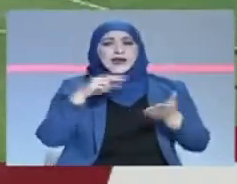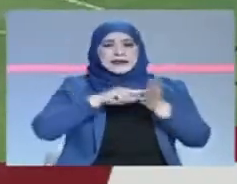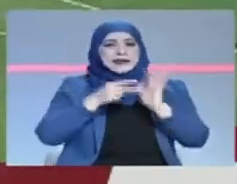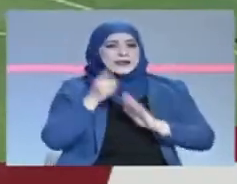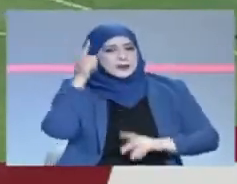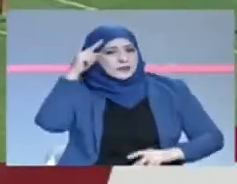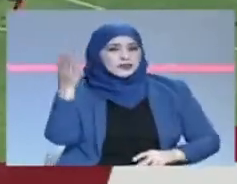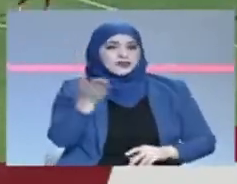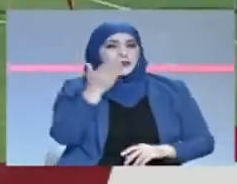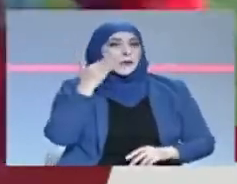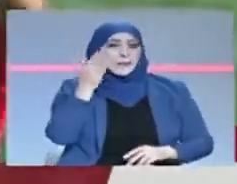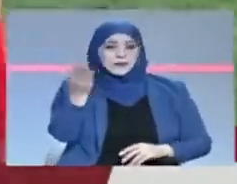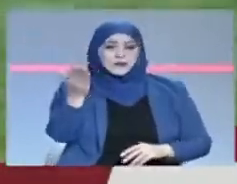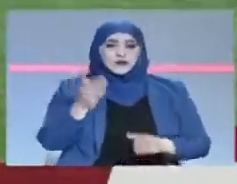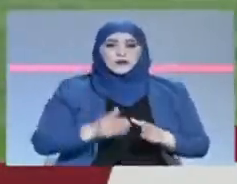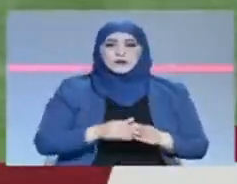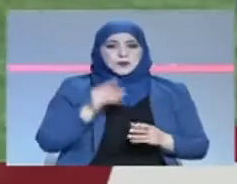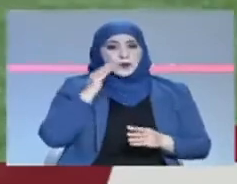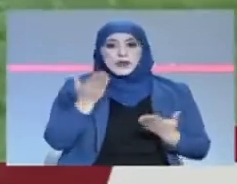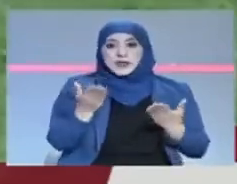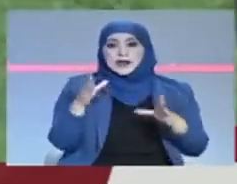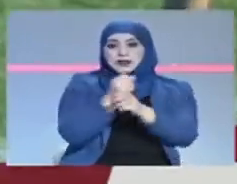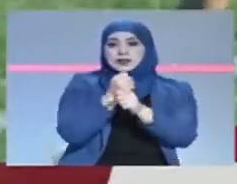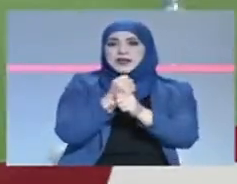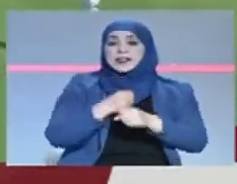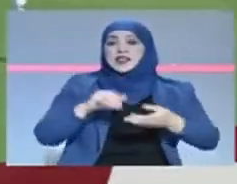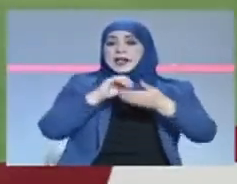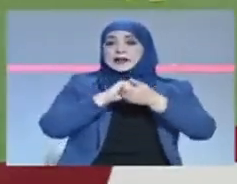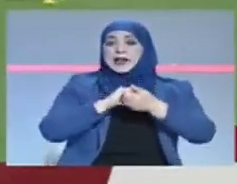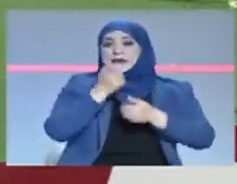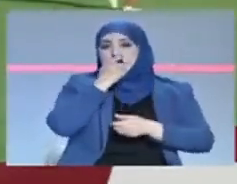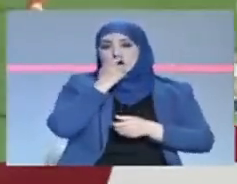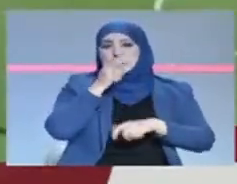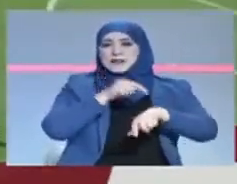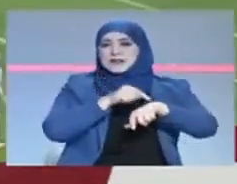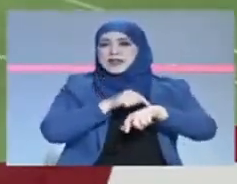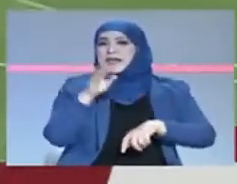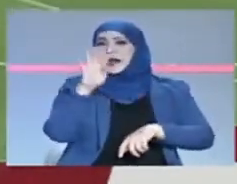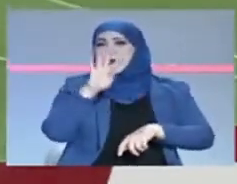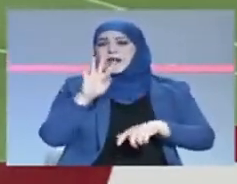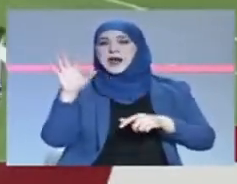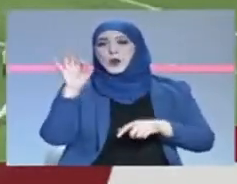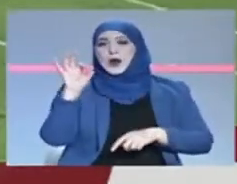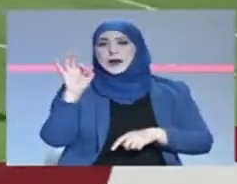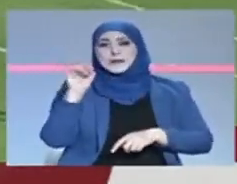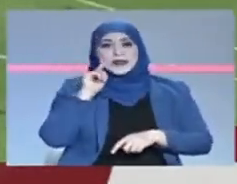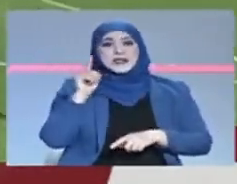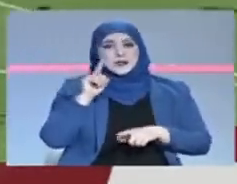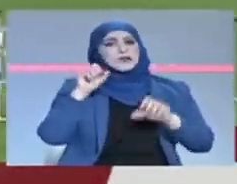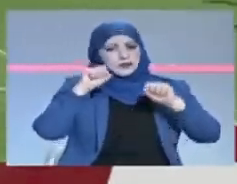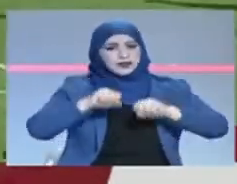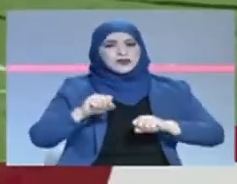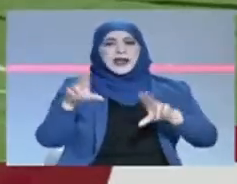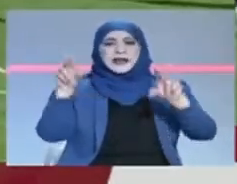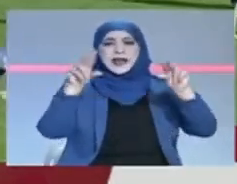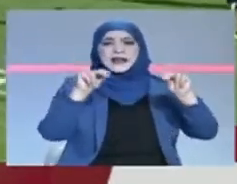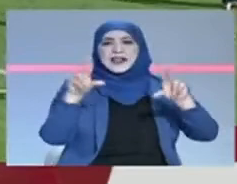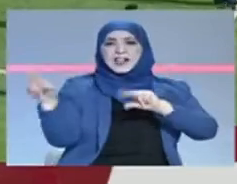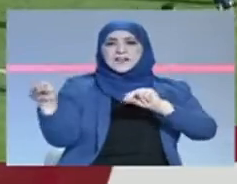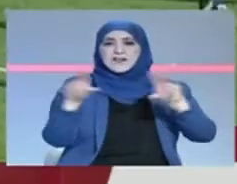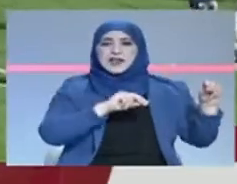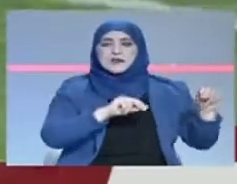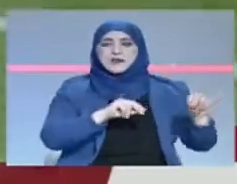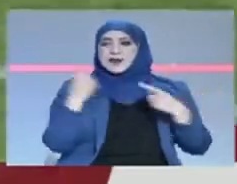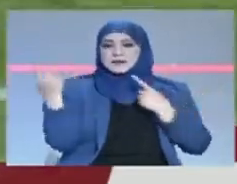وجدي كشريدة. وإثر ذلك نجح الاتحاد المنستيري في الدقيقة 54 في إدراك التعادل بواسطة